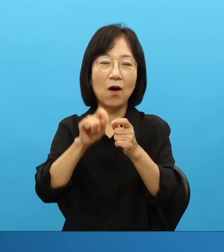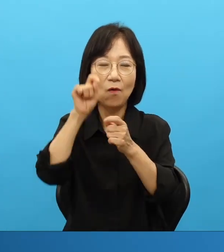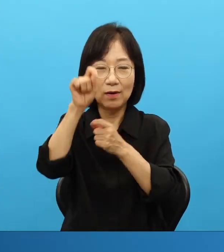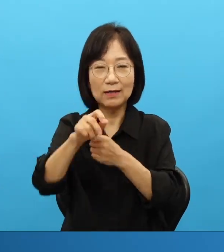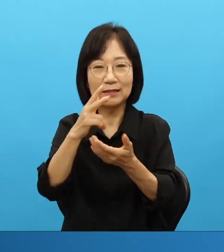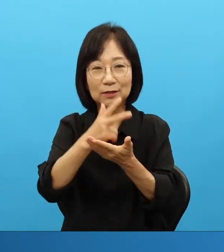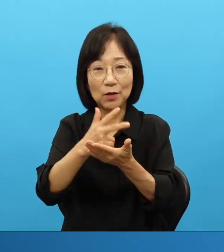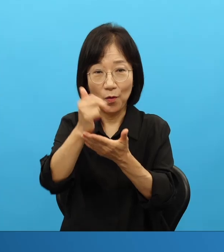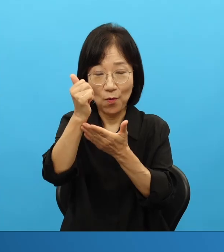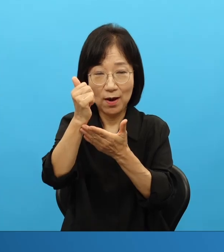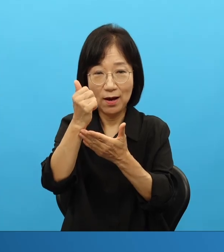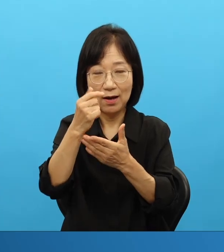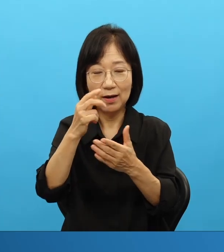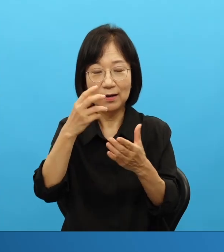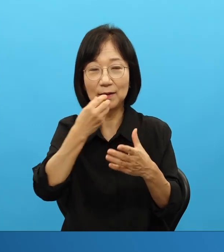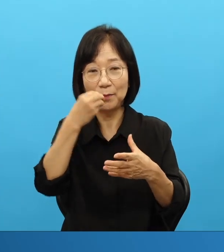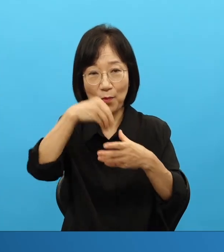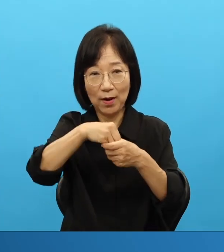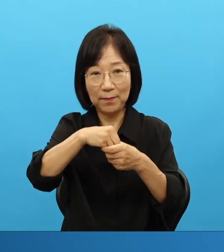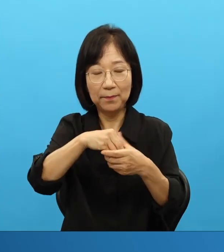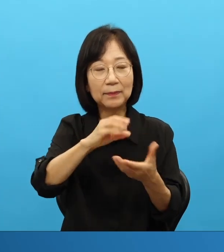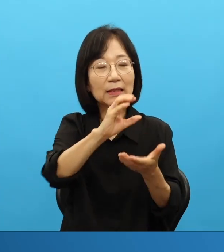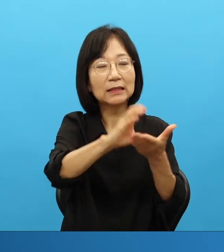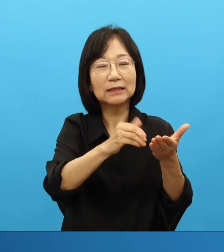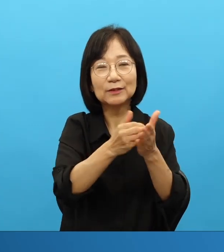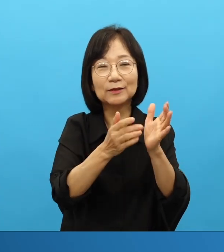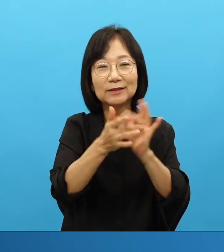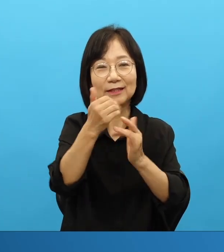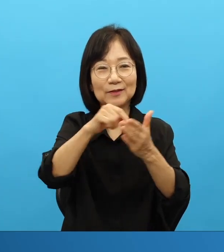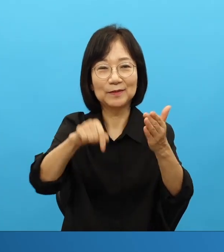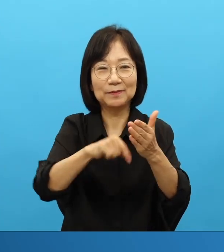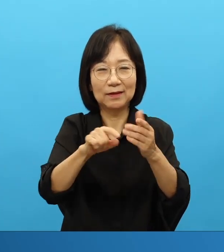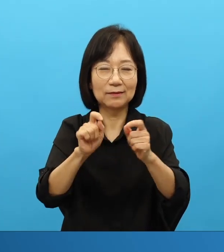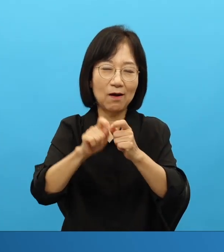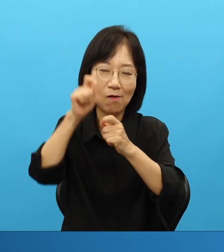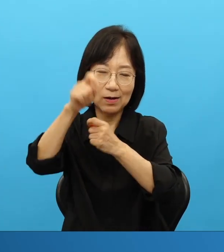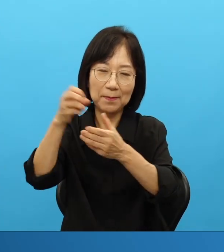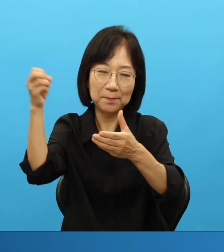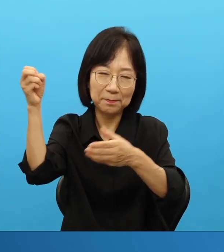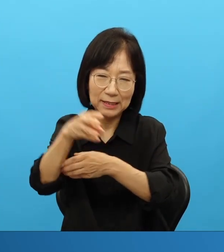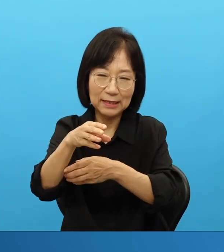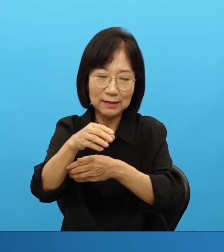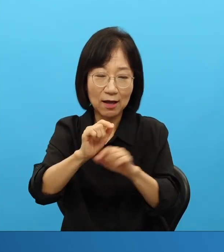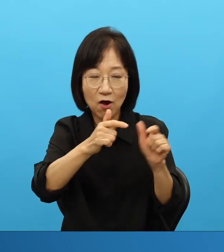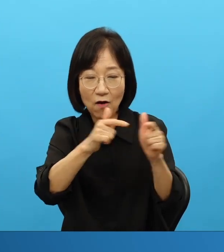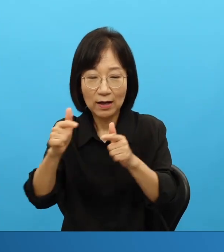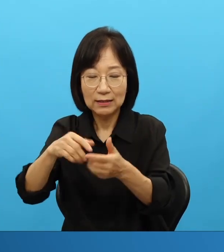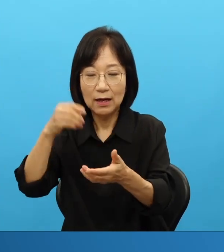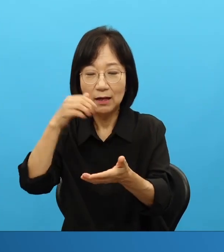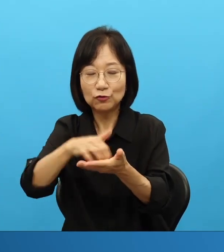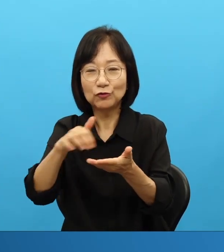여호와를 포함해 그리스도 예수 안에, 영원한 빛 등 12곡이 수록되어 있습니다.